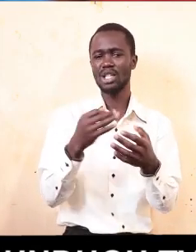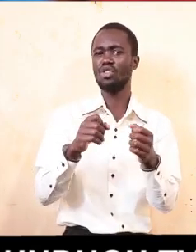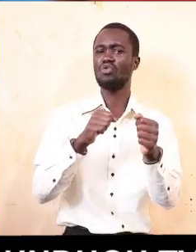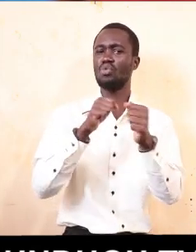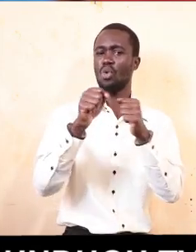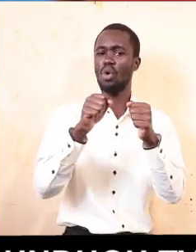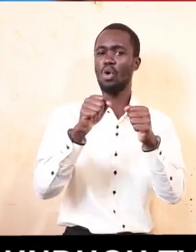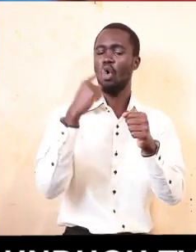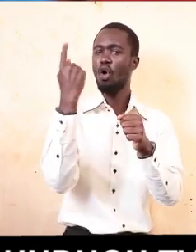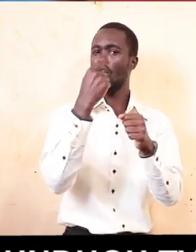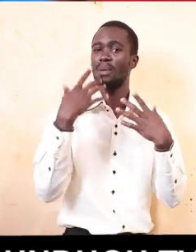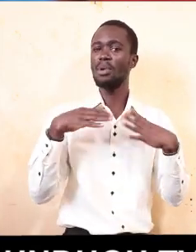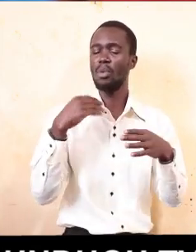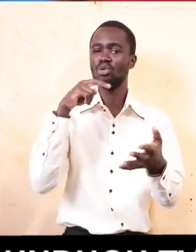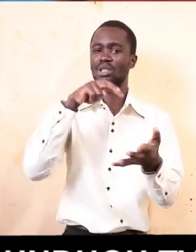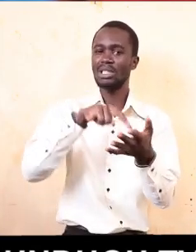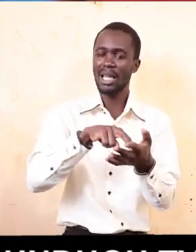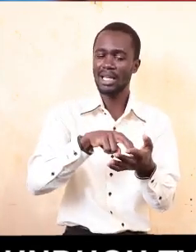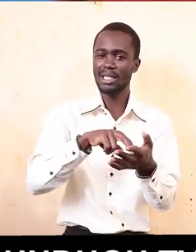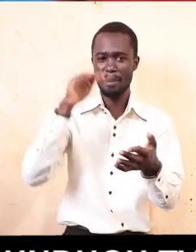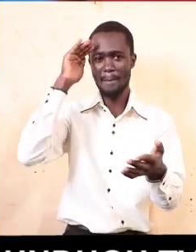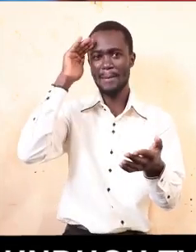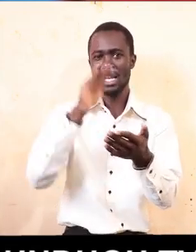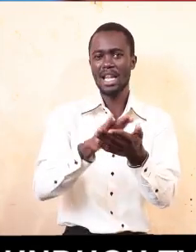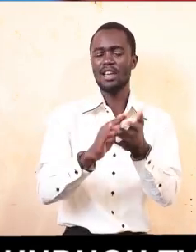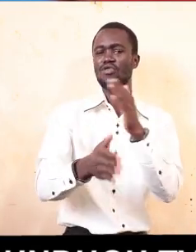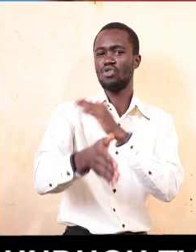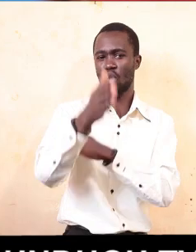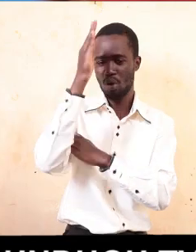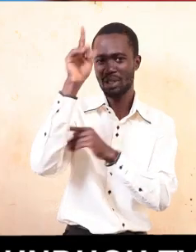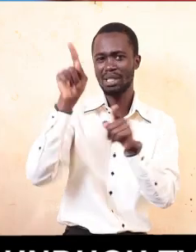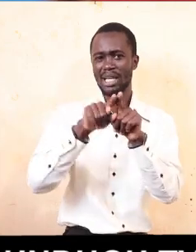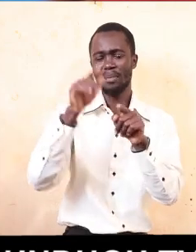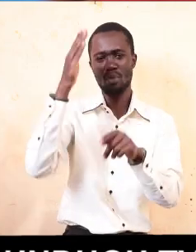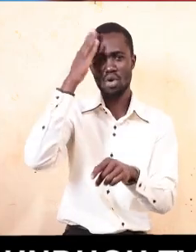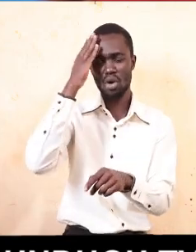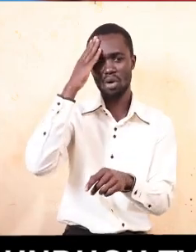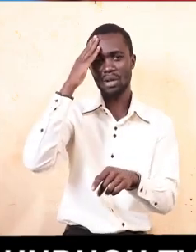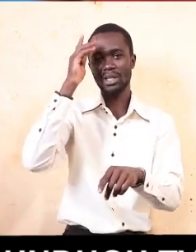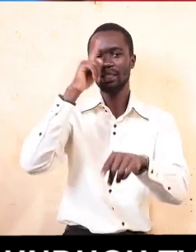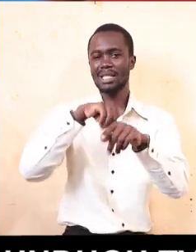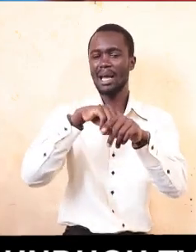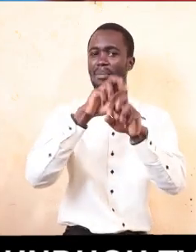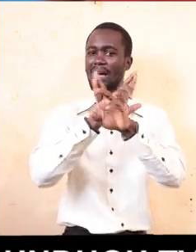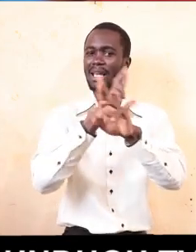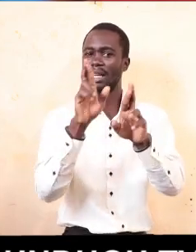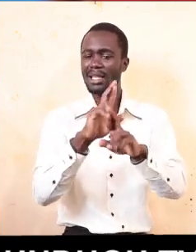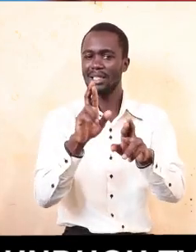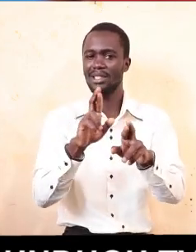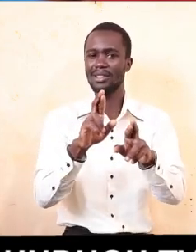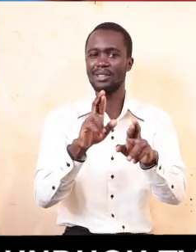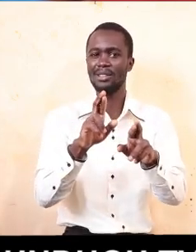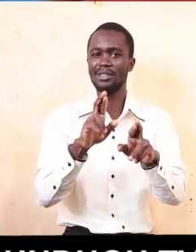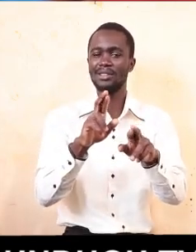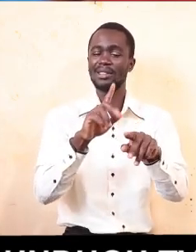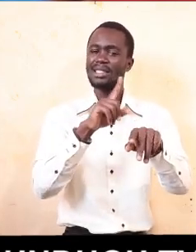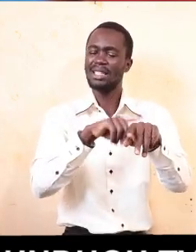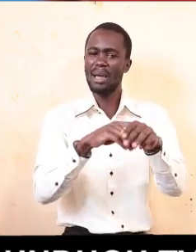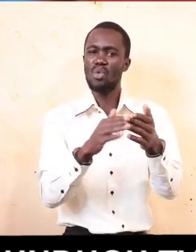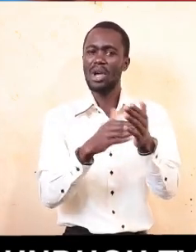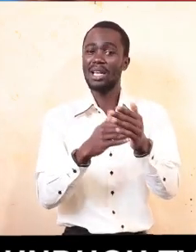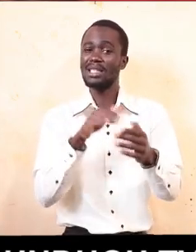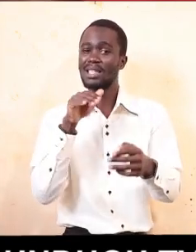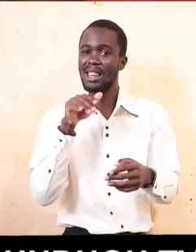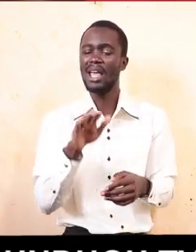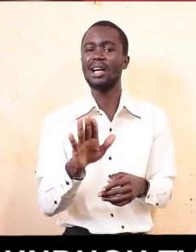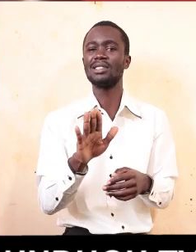ambao wamesimama na kumuamini Mungu na kujua ya kwamba wakati ukiwadia hata katika unyonge wao, hata